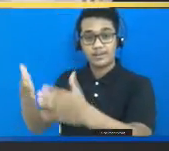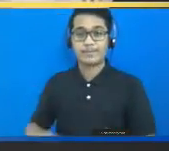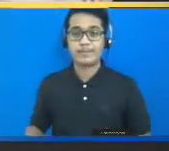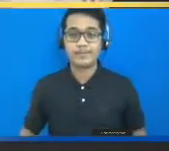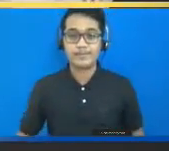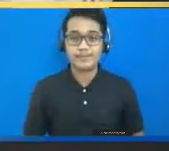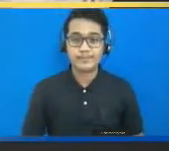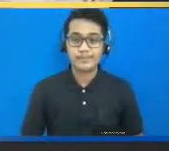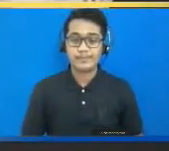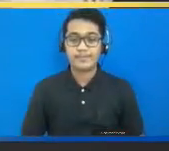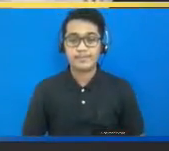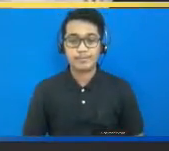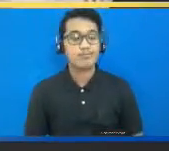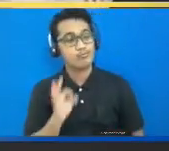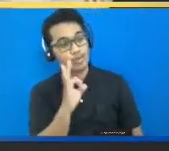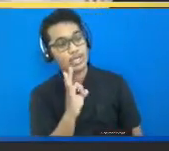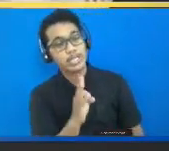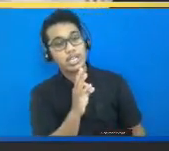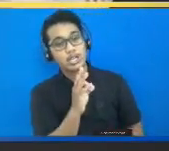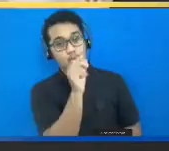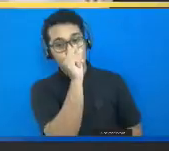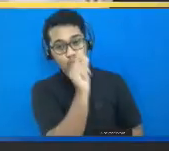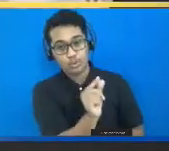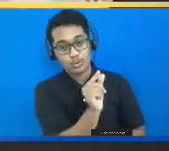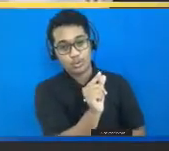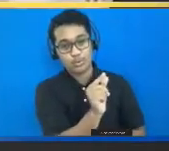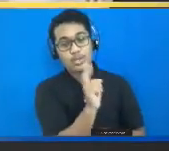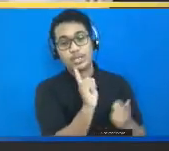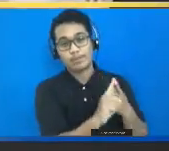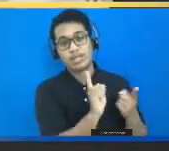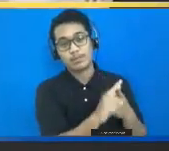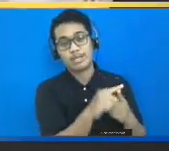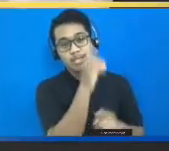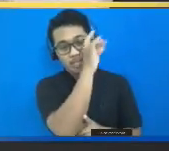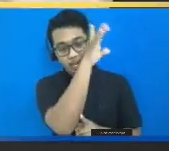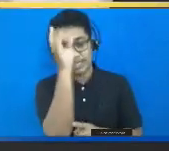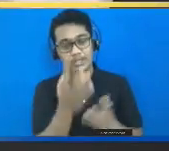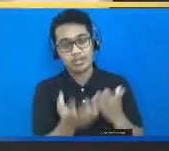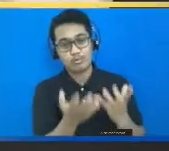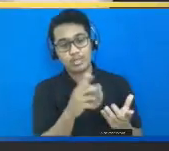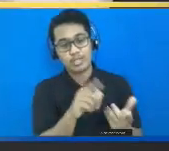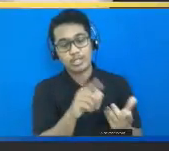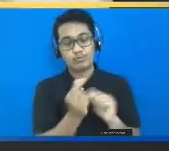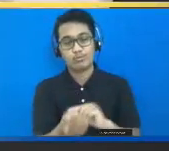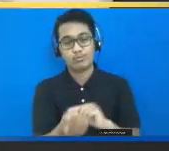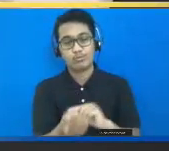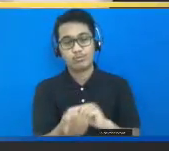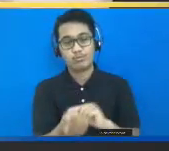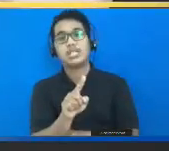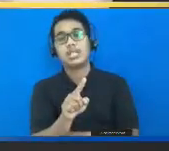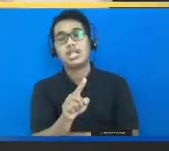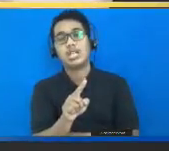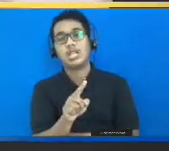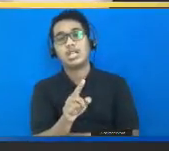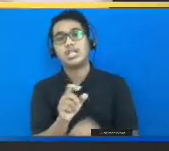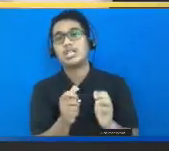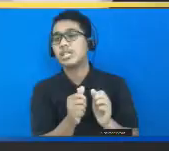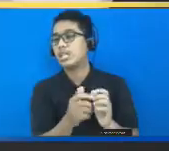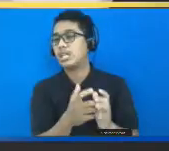yang kalau misalkan untuk dari teman-teman kreatif mungkin transmisinya Musuh satu dengan cara